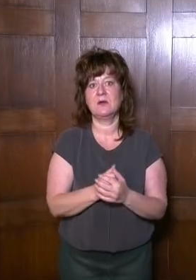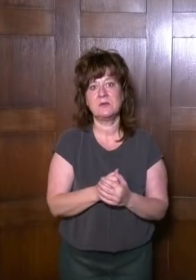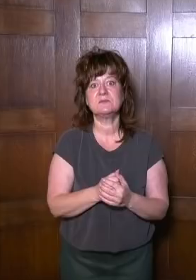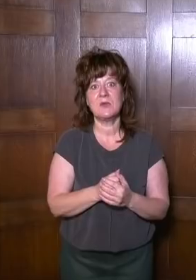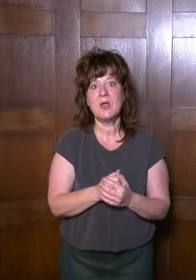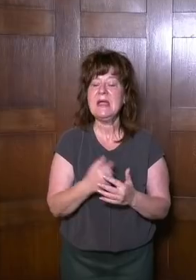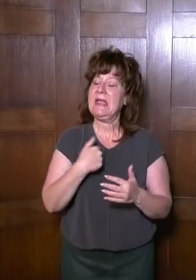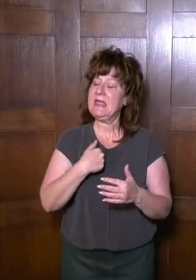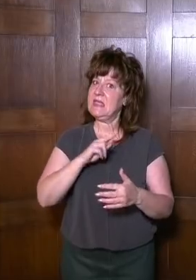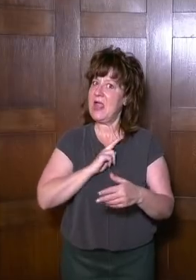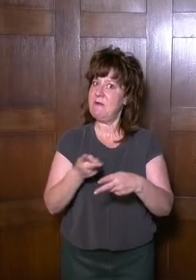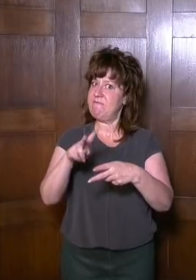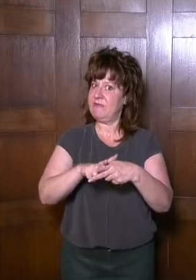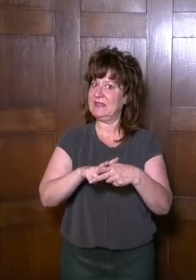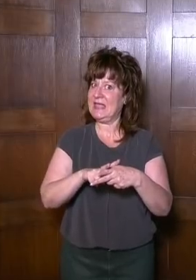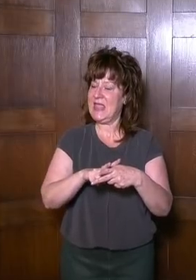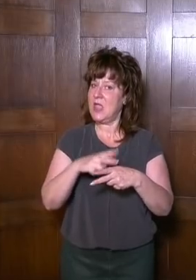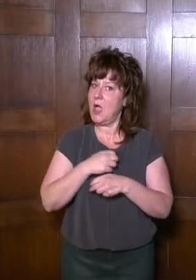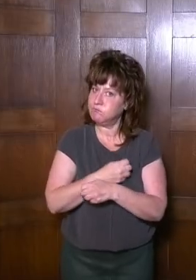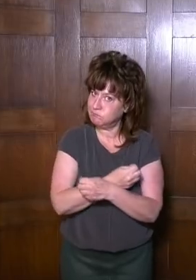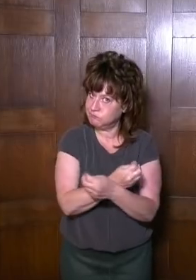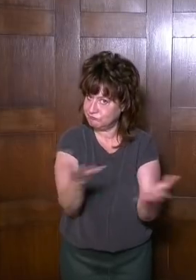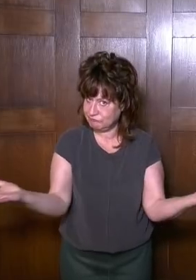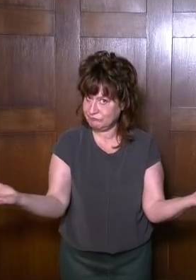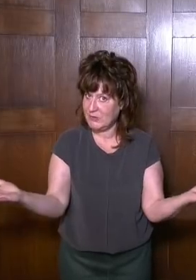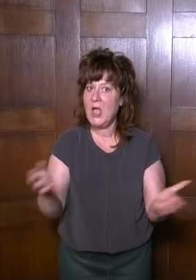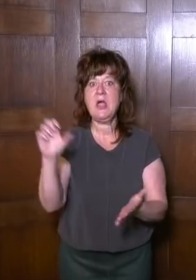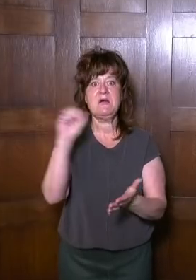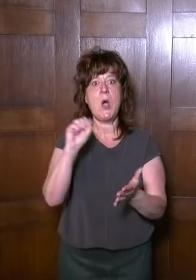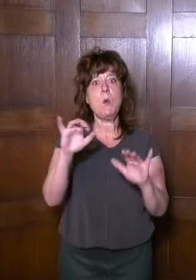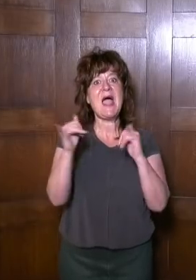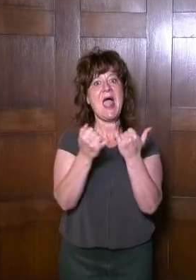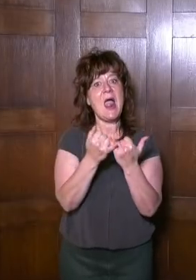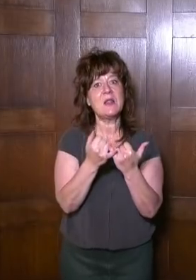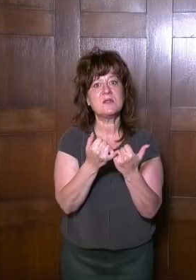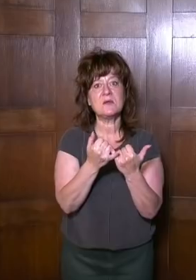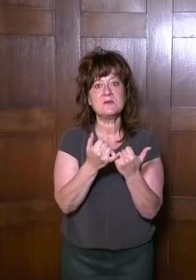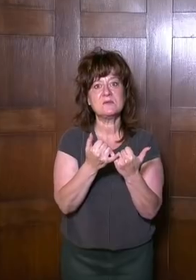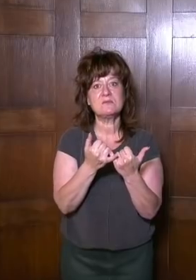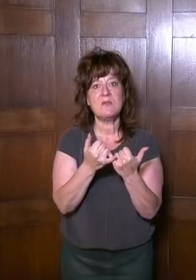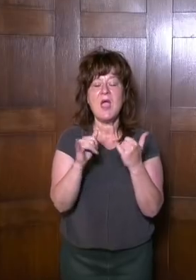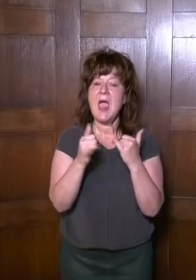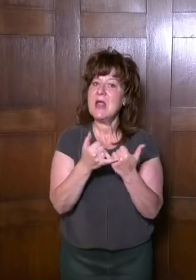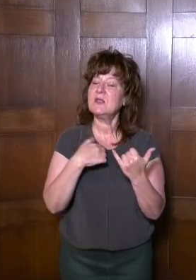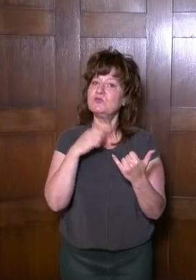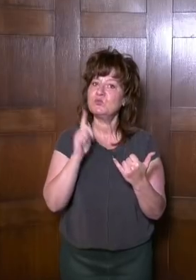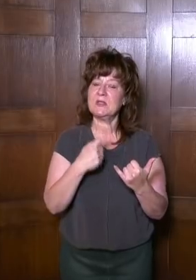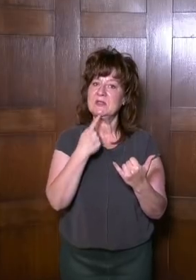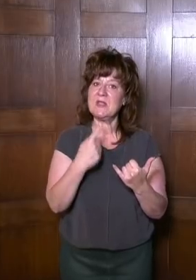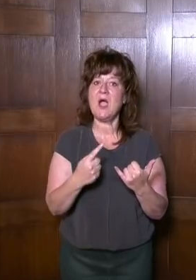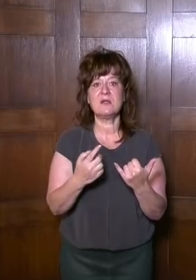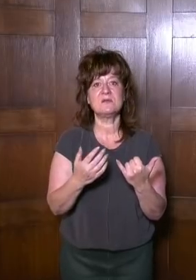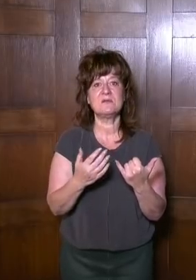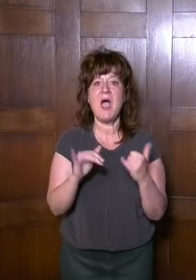natürlich, oder ich vertrete hier natürlich jetzt ein sehr breites Spektrum, weil Eltern, das sind, also das ist ein sehr, geht von